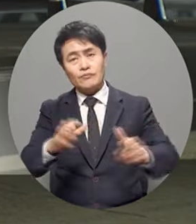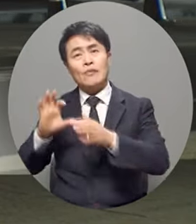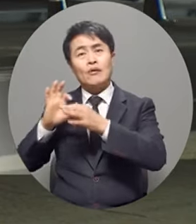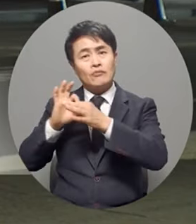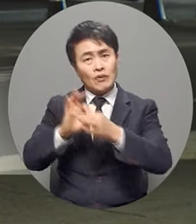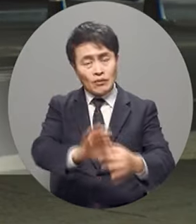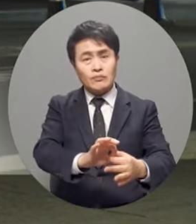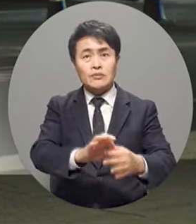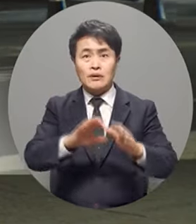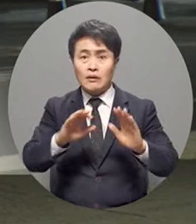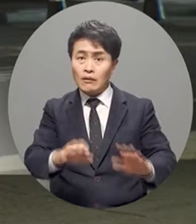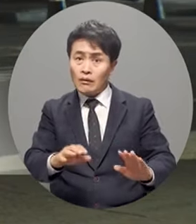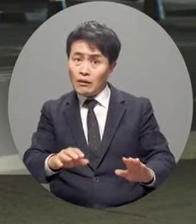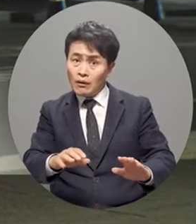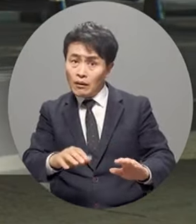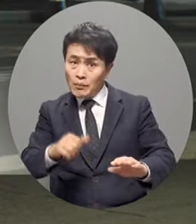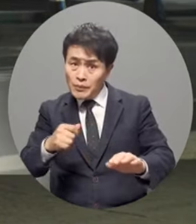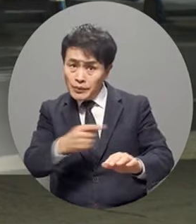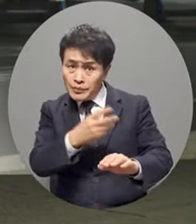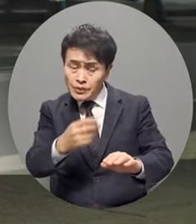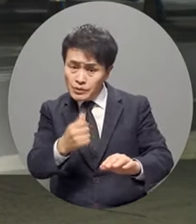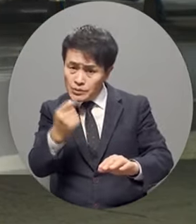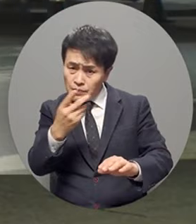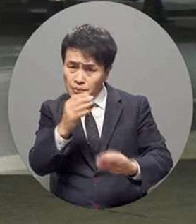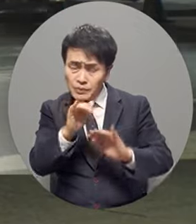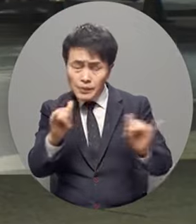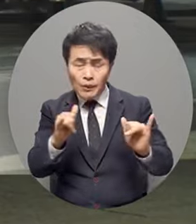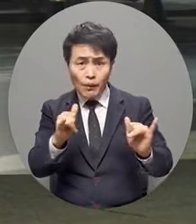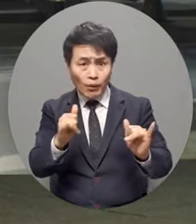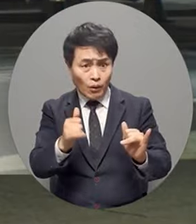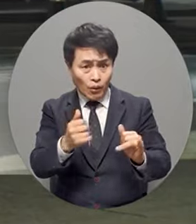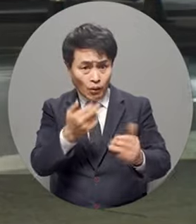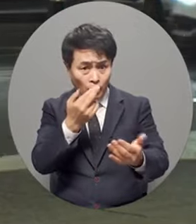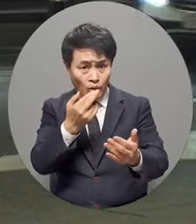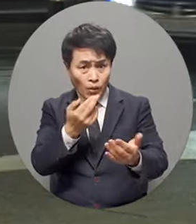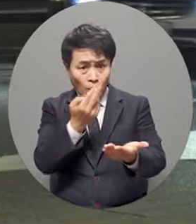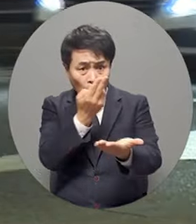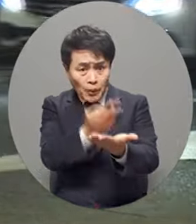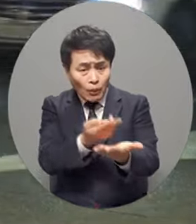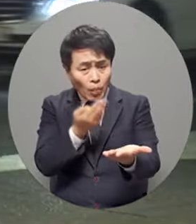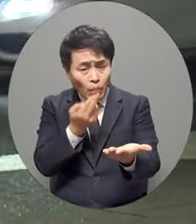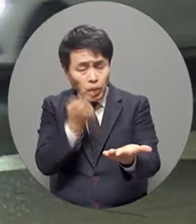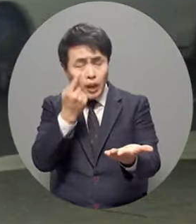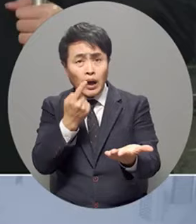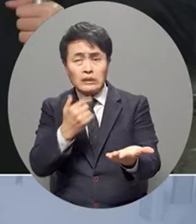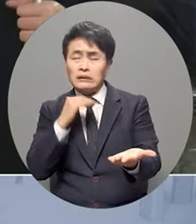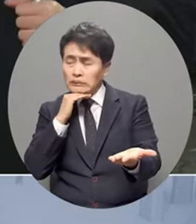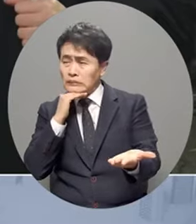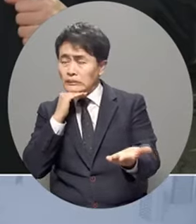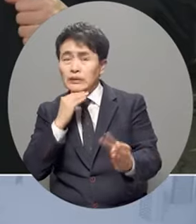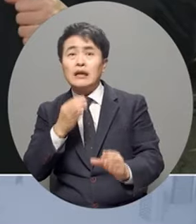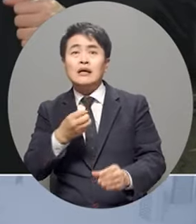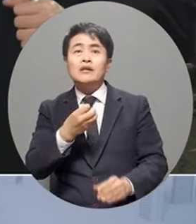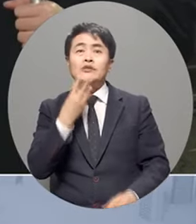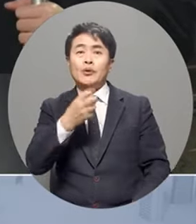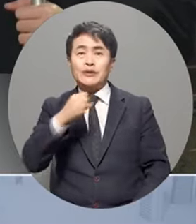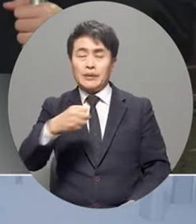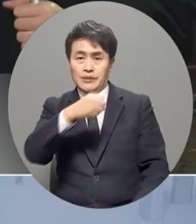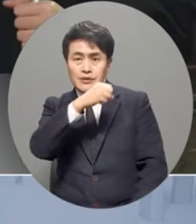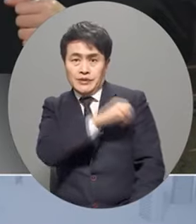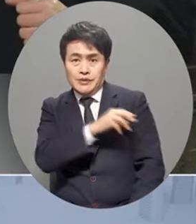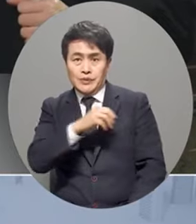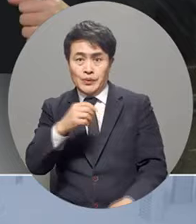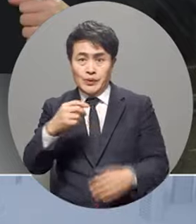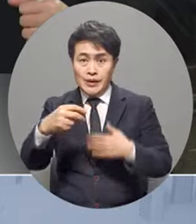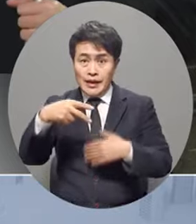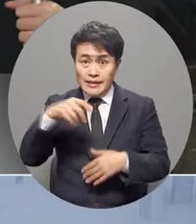계속됐는데요. 매시간 10여 명 이상의 환자들이 빈 병상이 나기를 기다려야 했습니다. 삼성서울병원이나 신촌세브란스 등